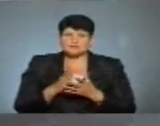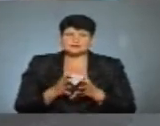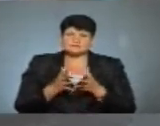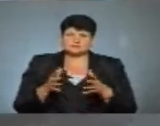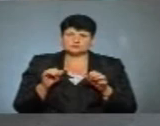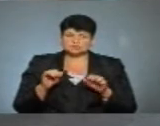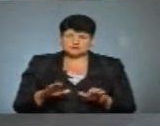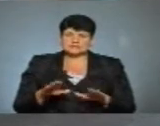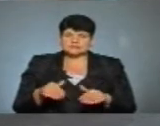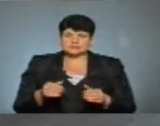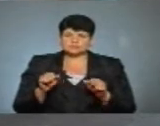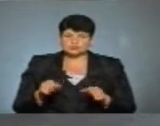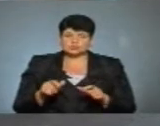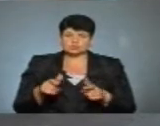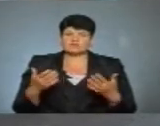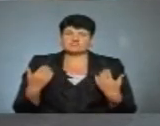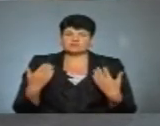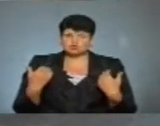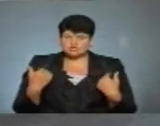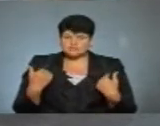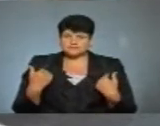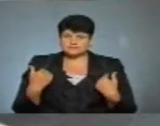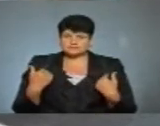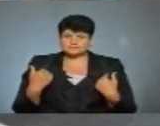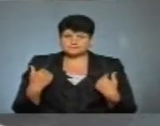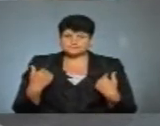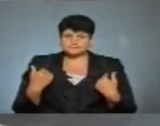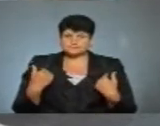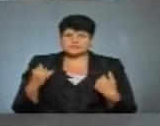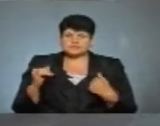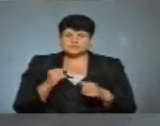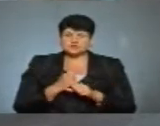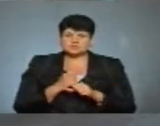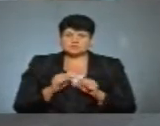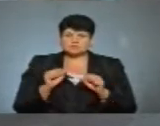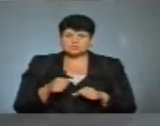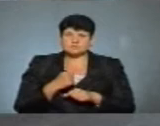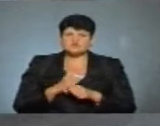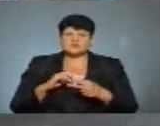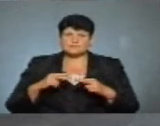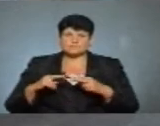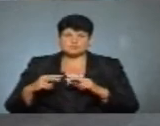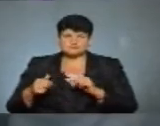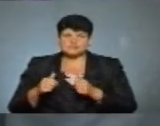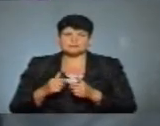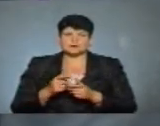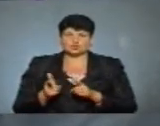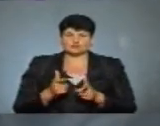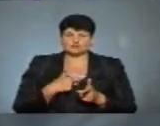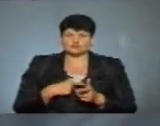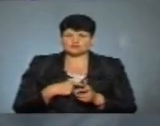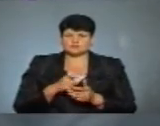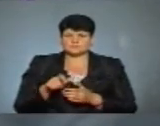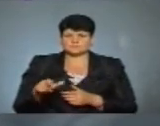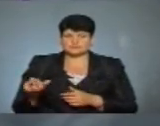потужності, дати можливість людям десь відпочити і зробити можливість працювати позмінно, ми готуємо собі кадри.